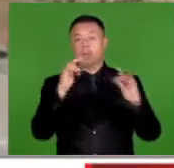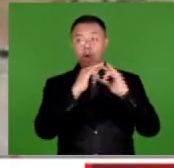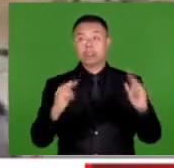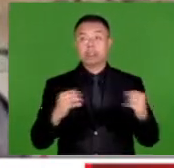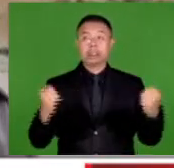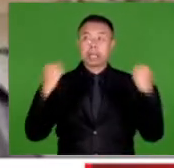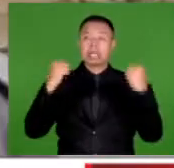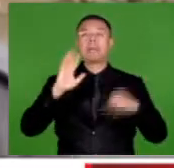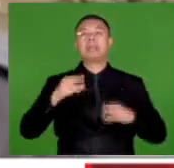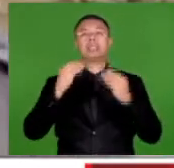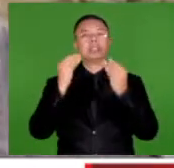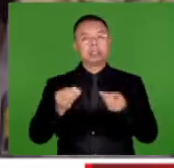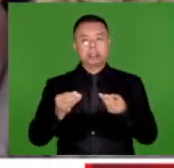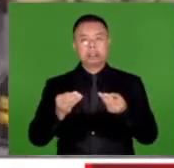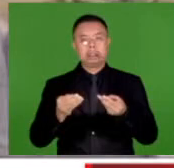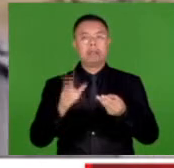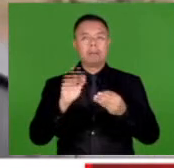kesehatan masih didirikan ya di